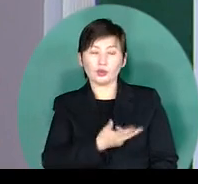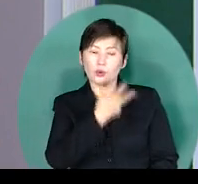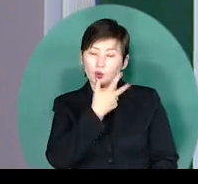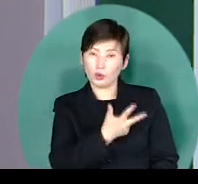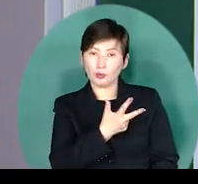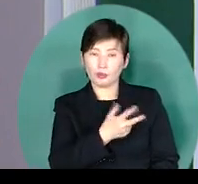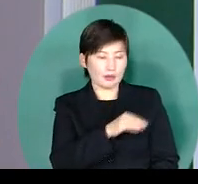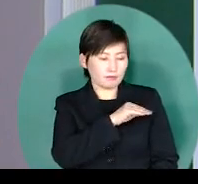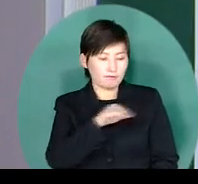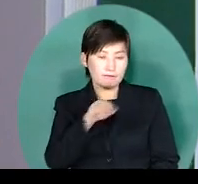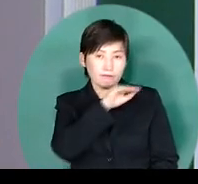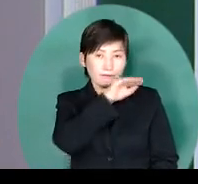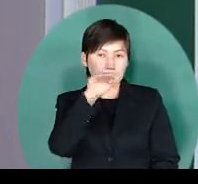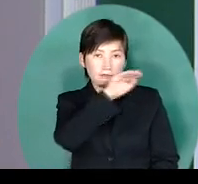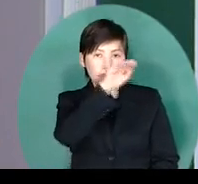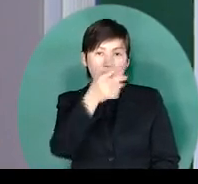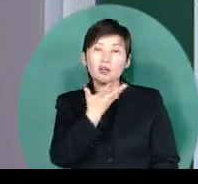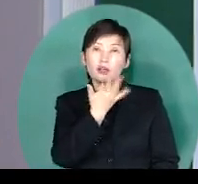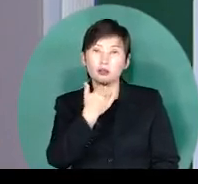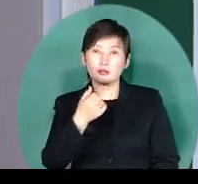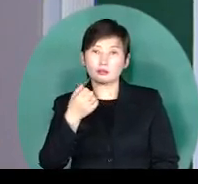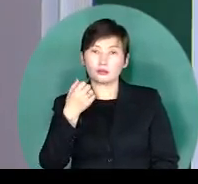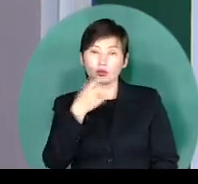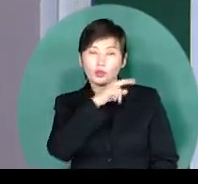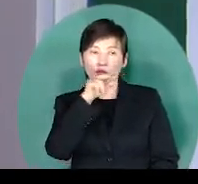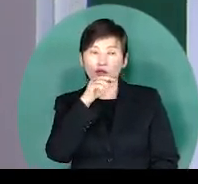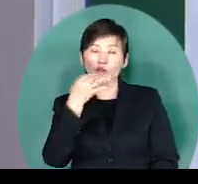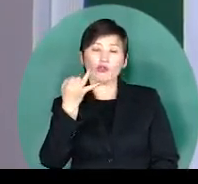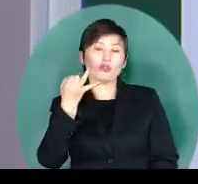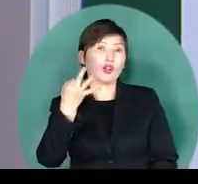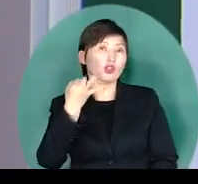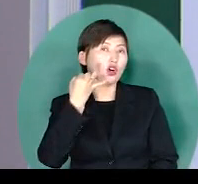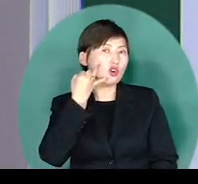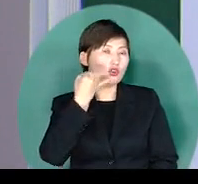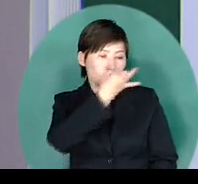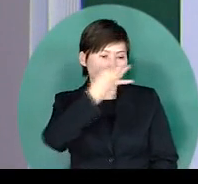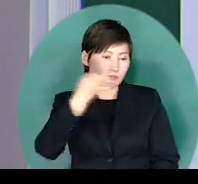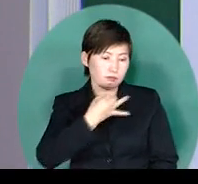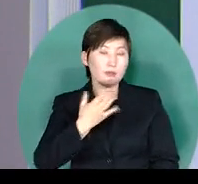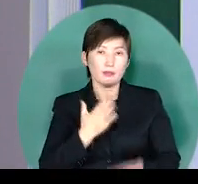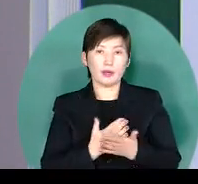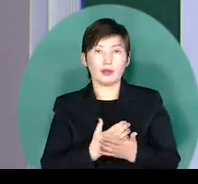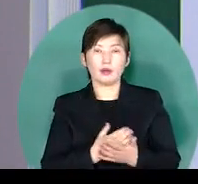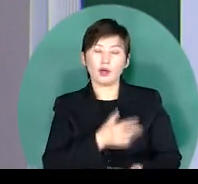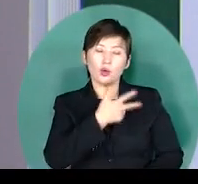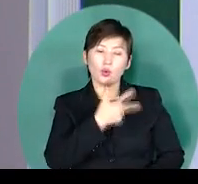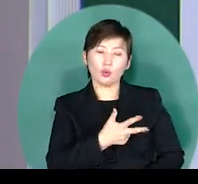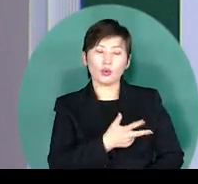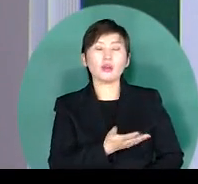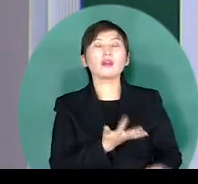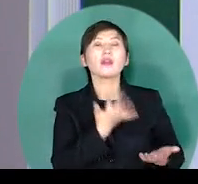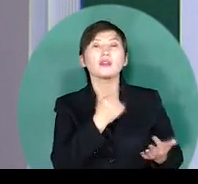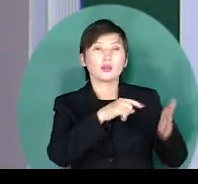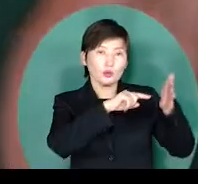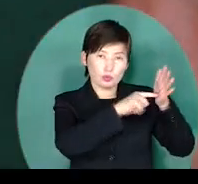3. Хэдэн мөр байна? 1, 2, 3, 4, 5, 6, 7 мөр байна. Тэгвэл 3-ыг хідээр үржүүлэх